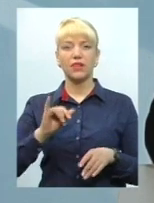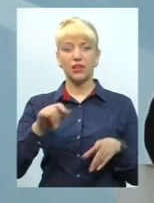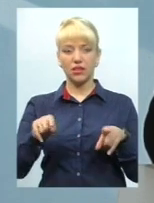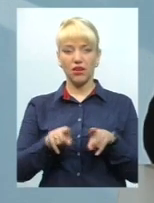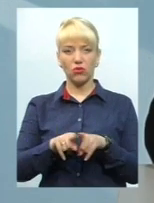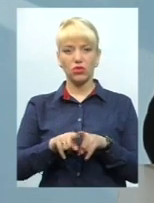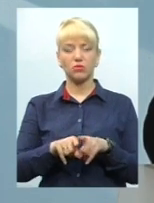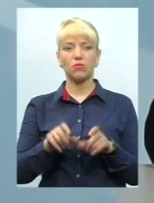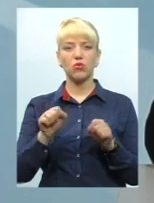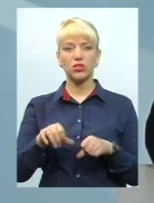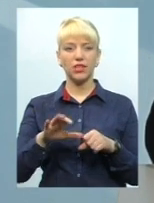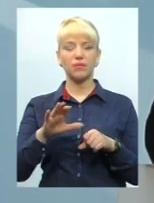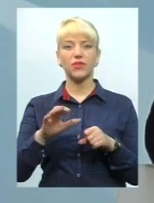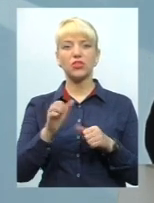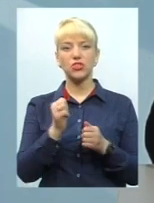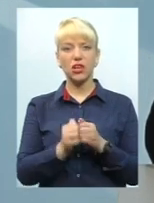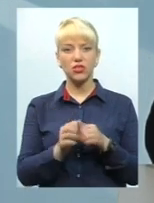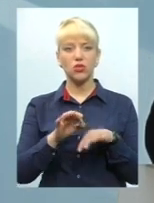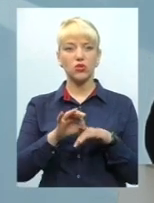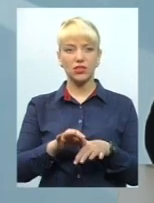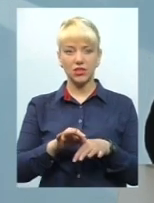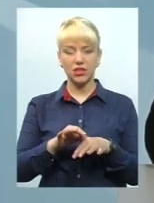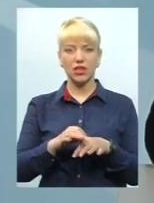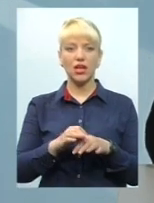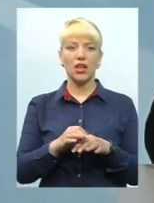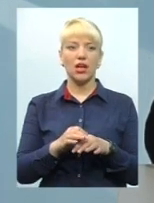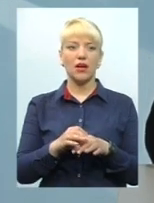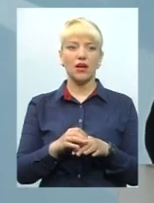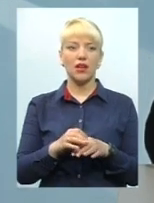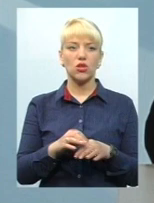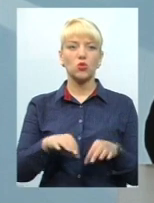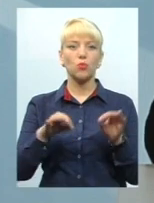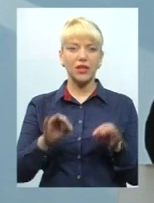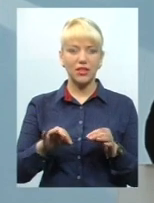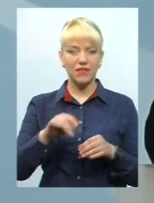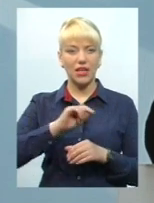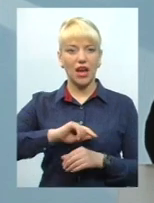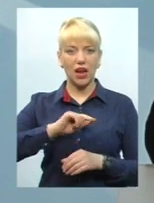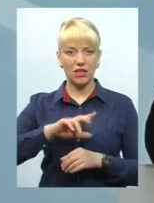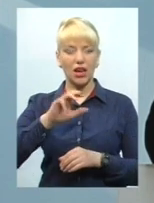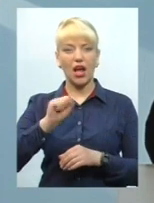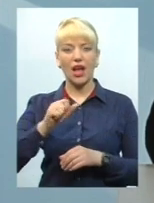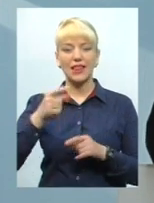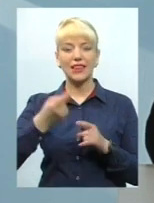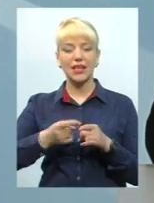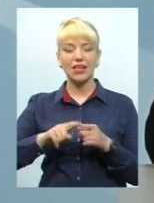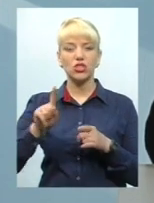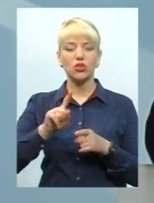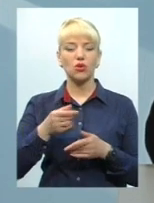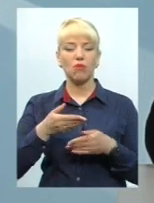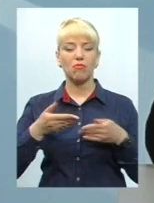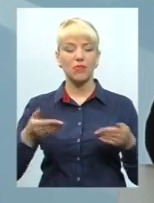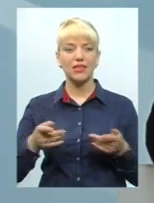також може дуже часто носити досить суб'єктивний характер. А ось те, що ми зараз